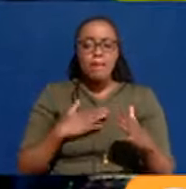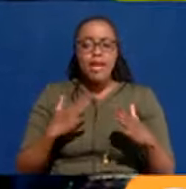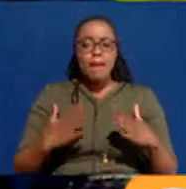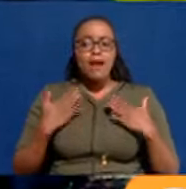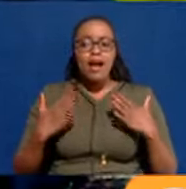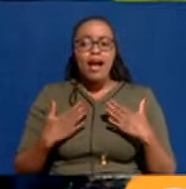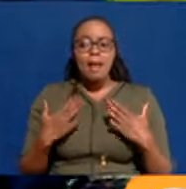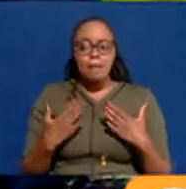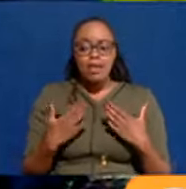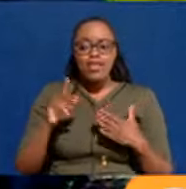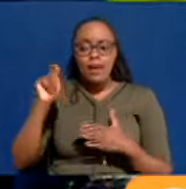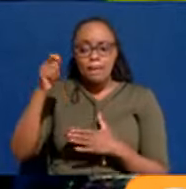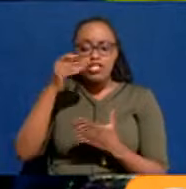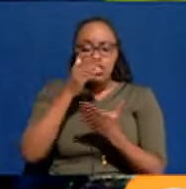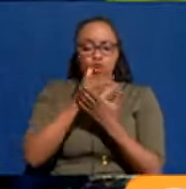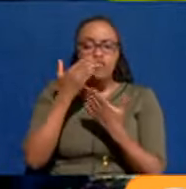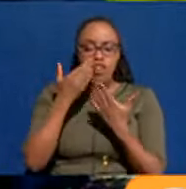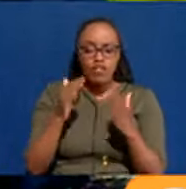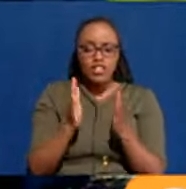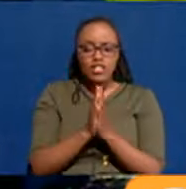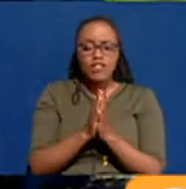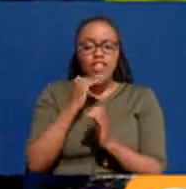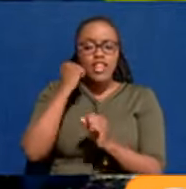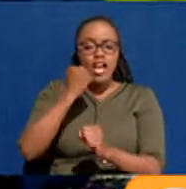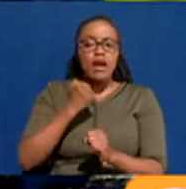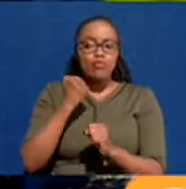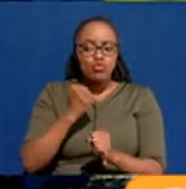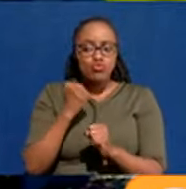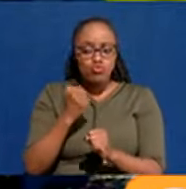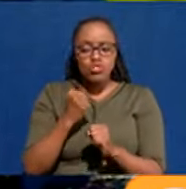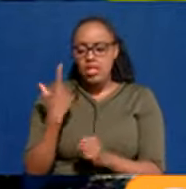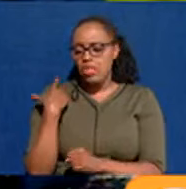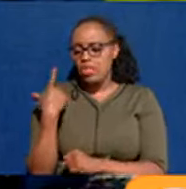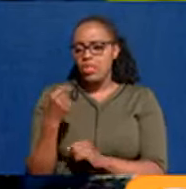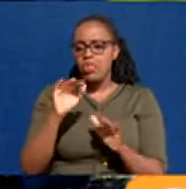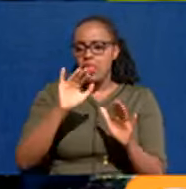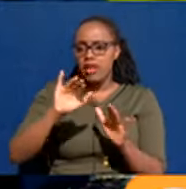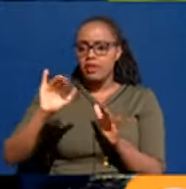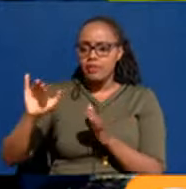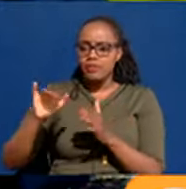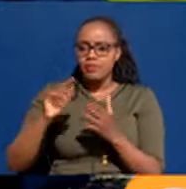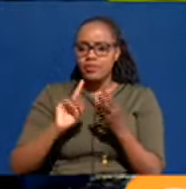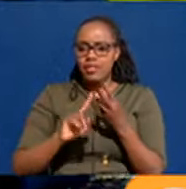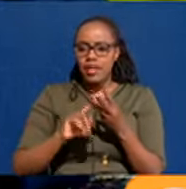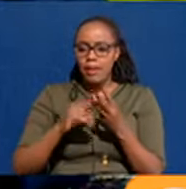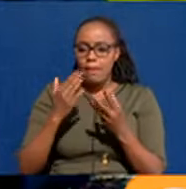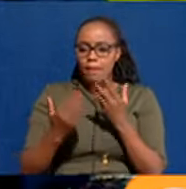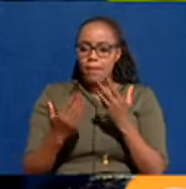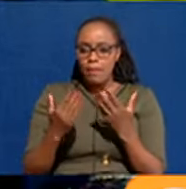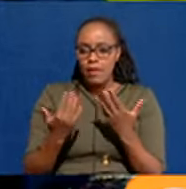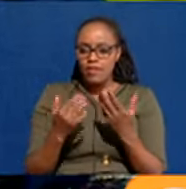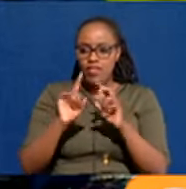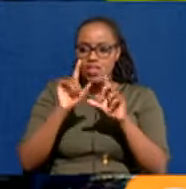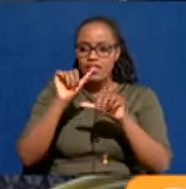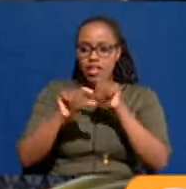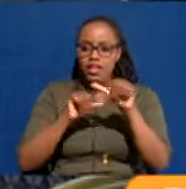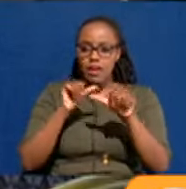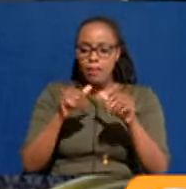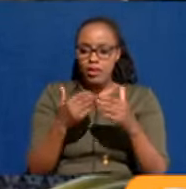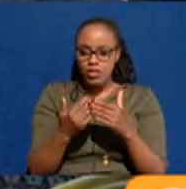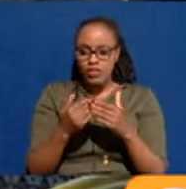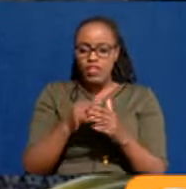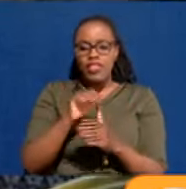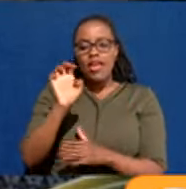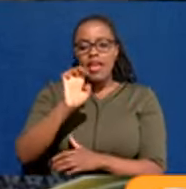the president affirmed that in Kamkunji the other day. Maybe the swali ya Bikuria wa